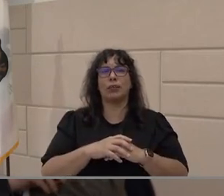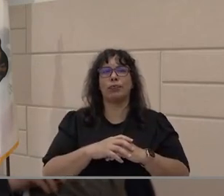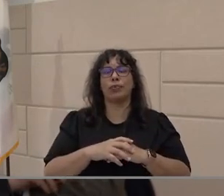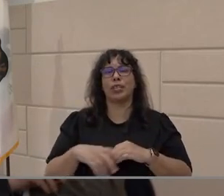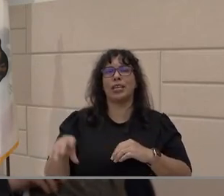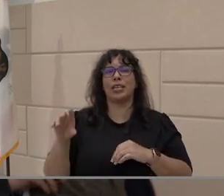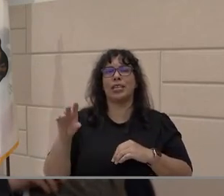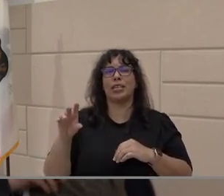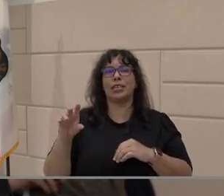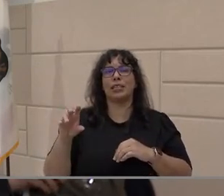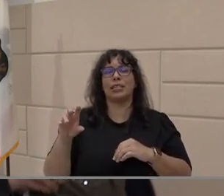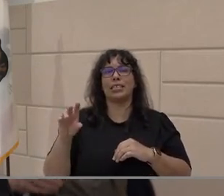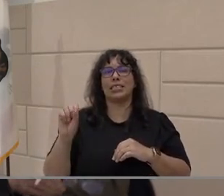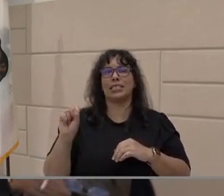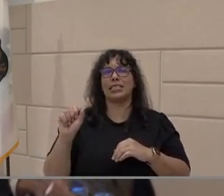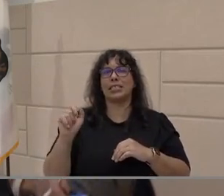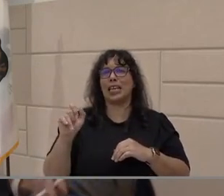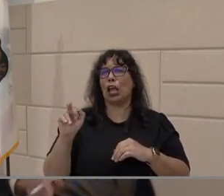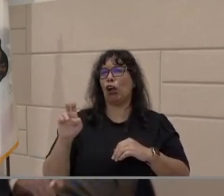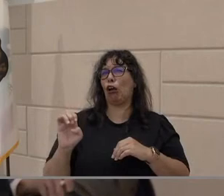លោក Manita